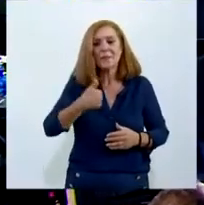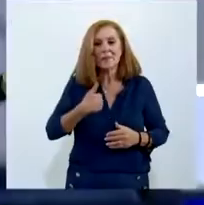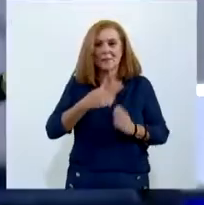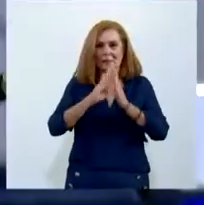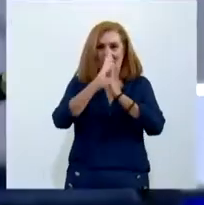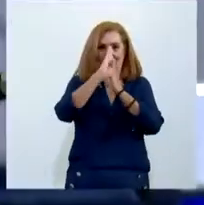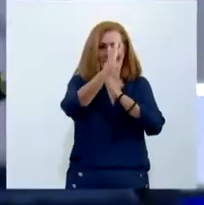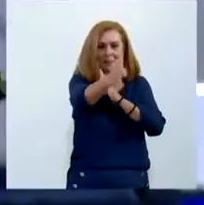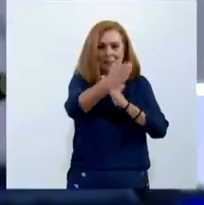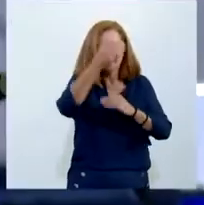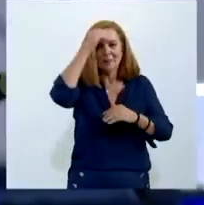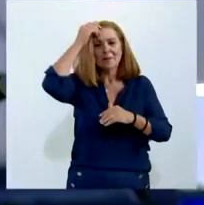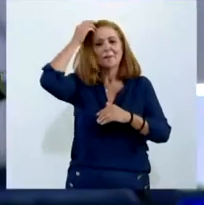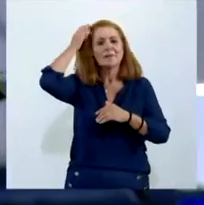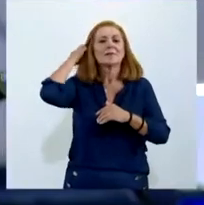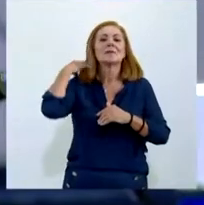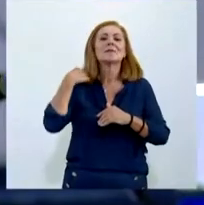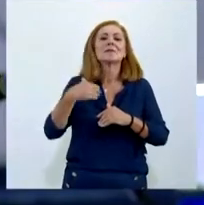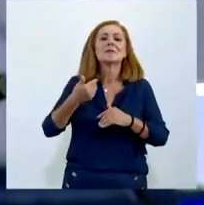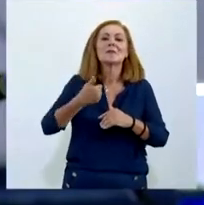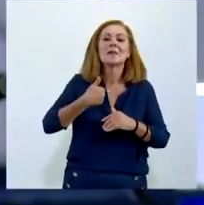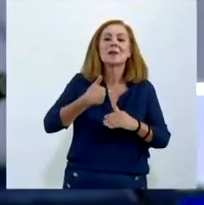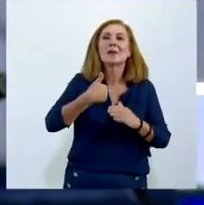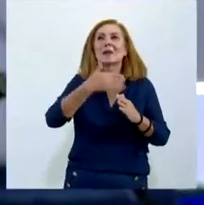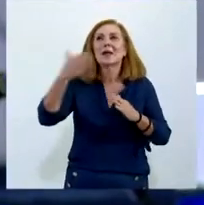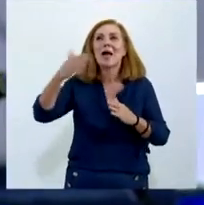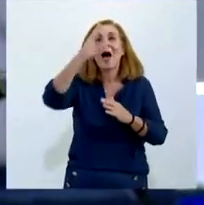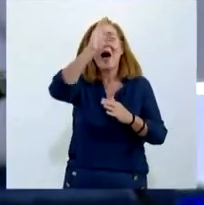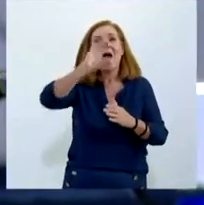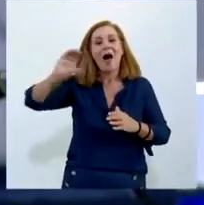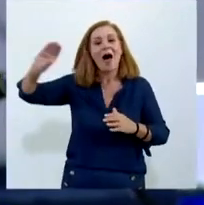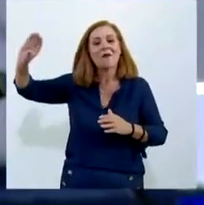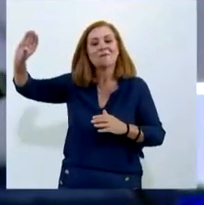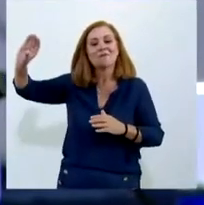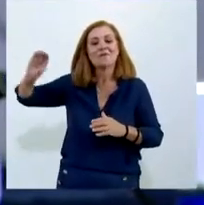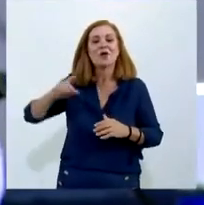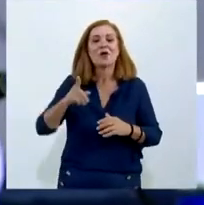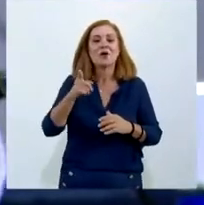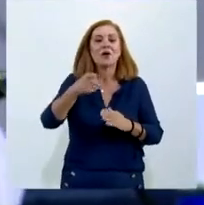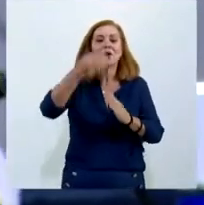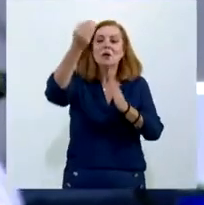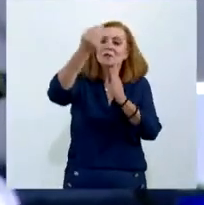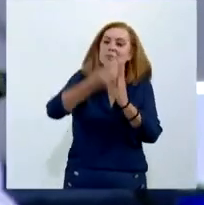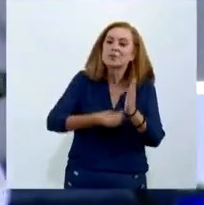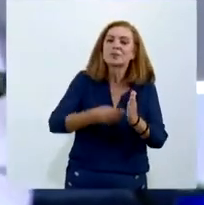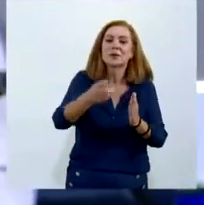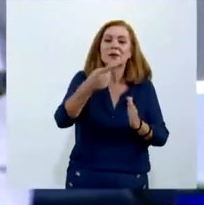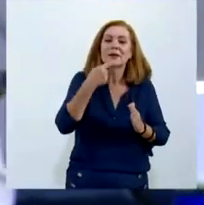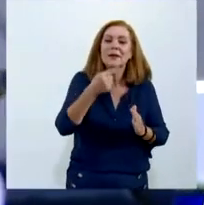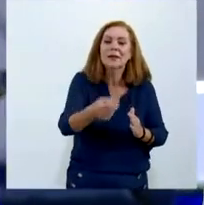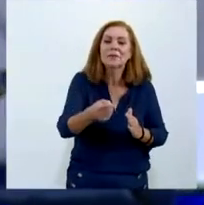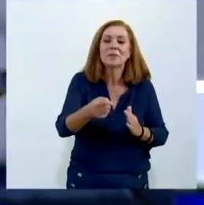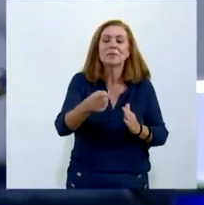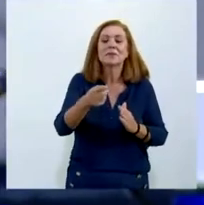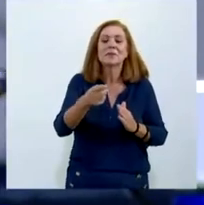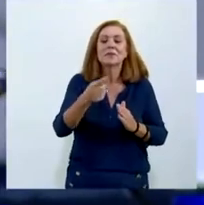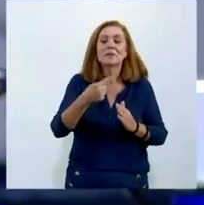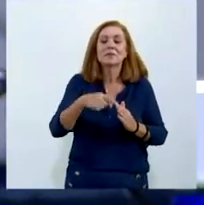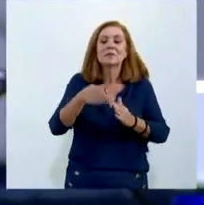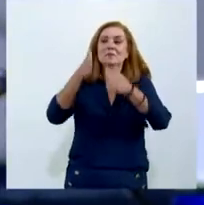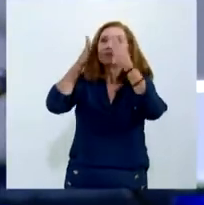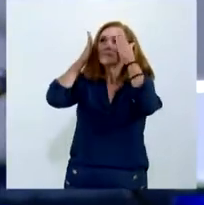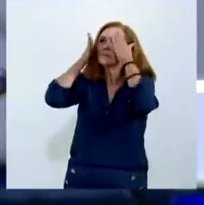μπροστά σας. Προέρχομαι από τον ακριτικό Εύρο, που πολλές φορές έχετε επισημάνει ότι βρίσκεται στο επίκεντρο